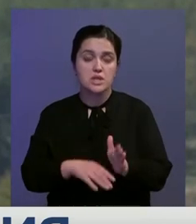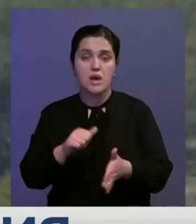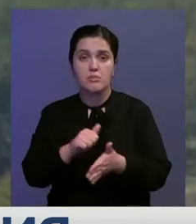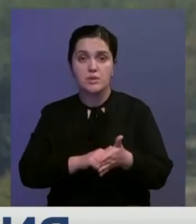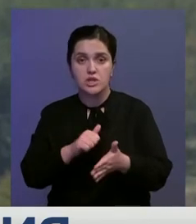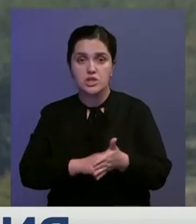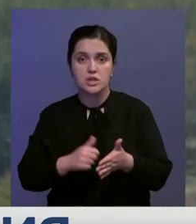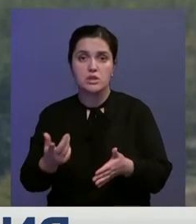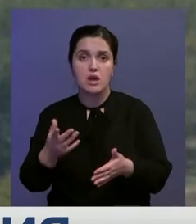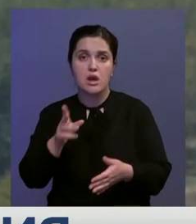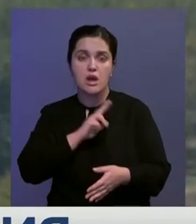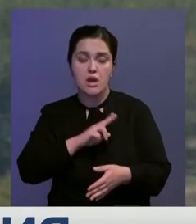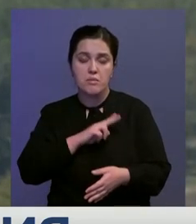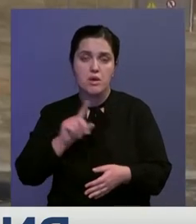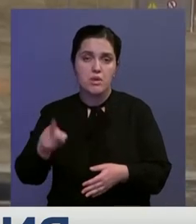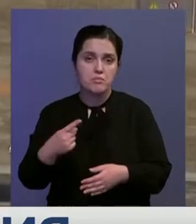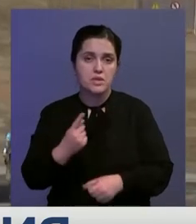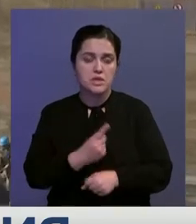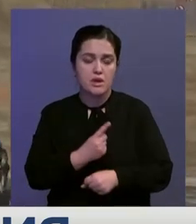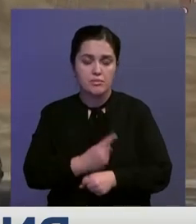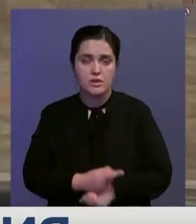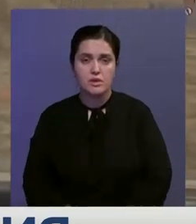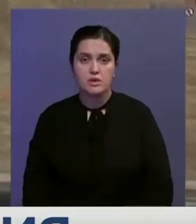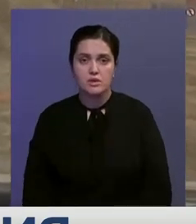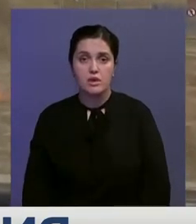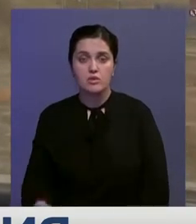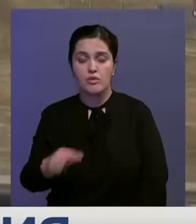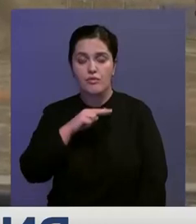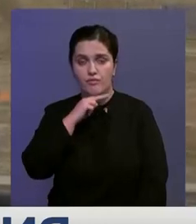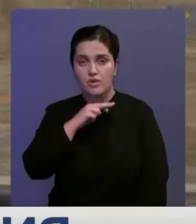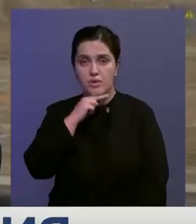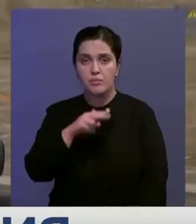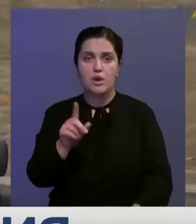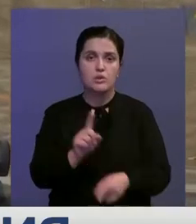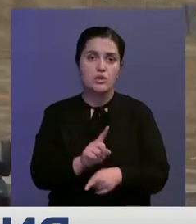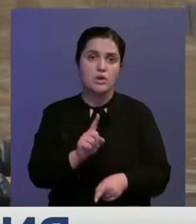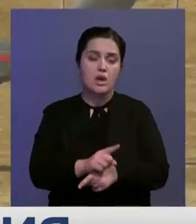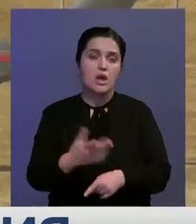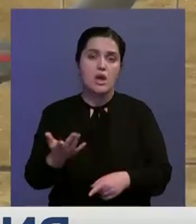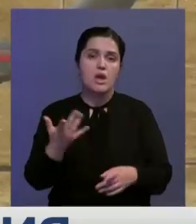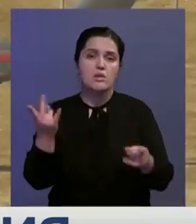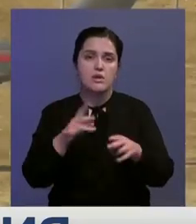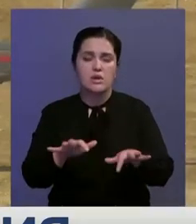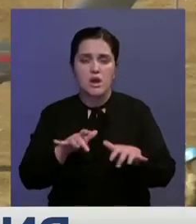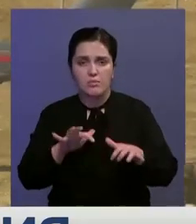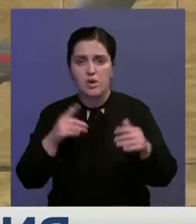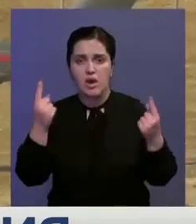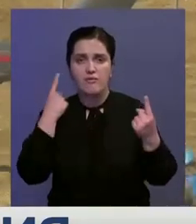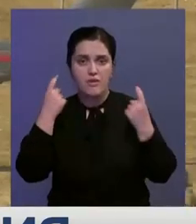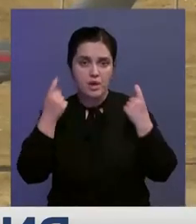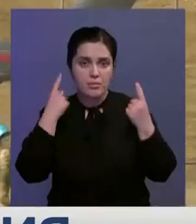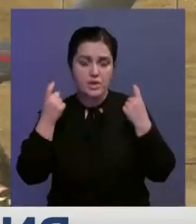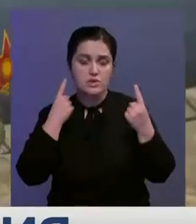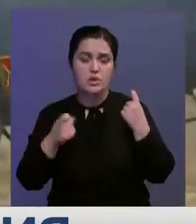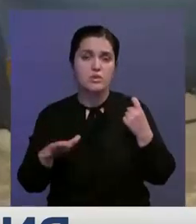командиров от службы не позволено. Не оставлять без внимания призвал Касым-Жомарт Токаев кибер- и информационное пространство. Это также